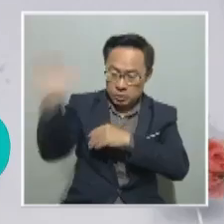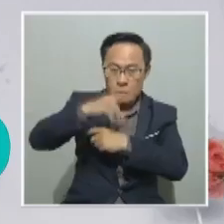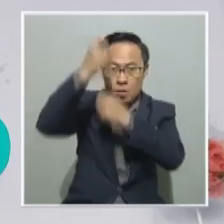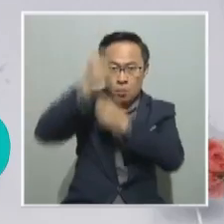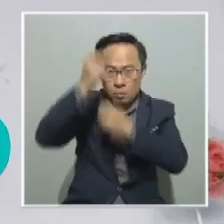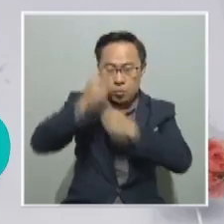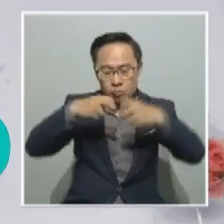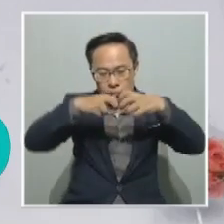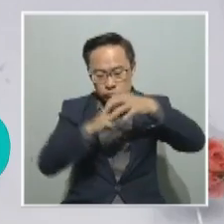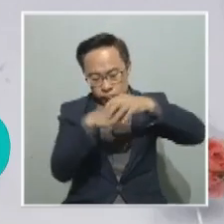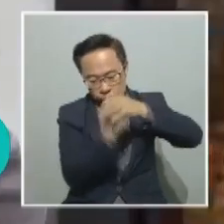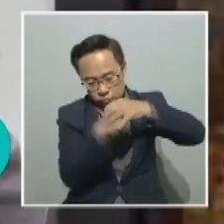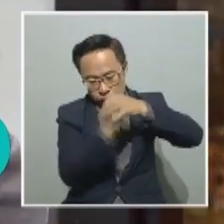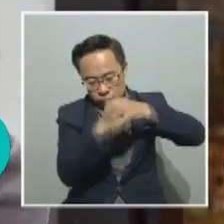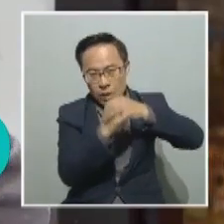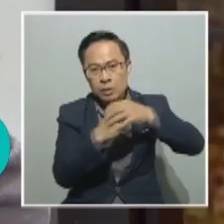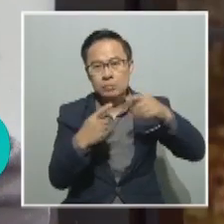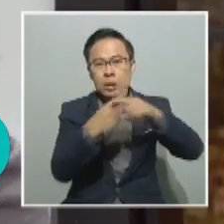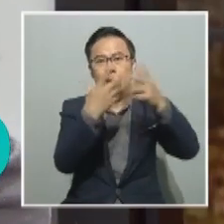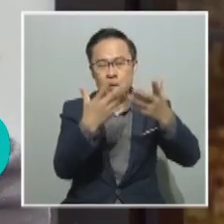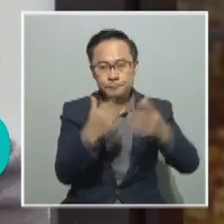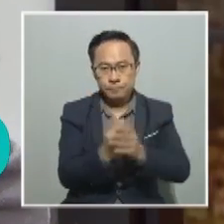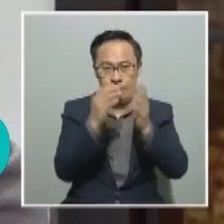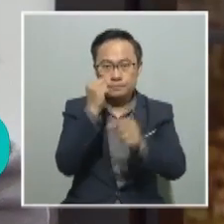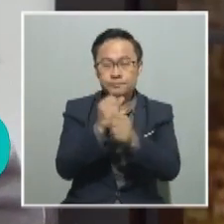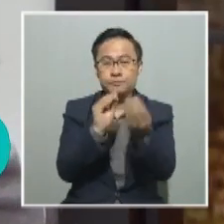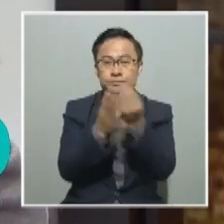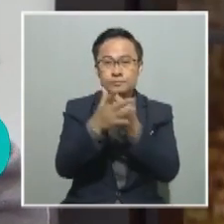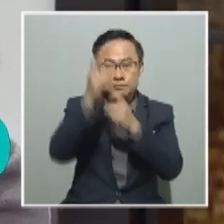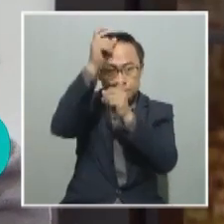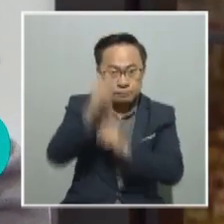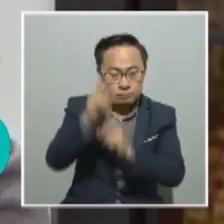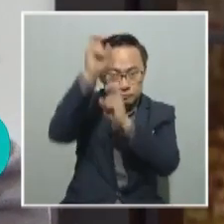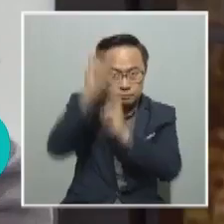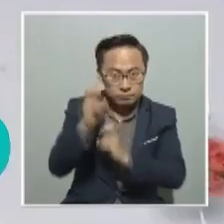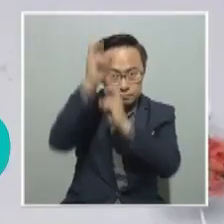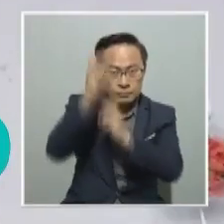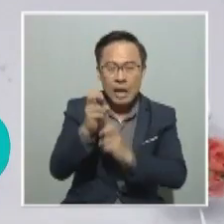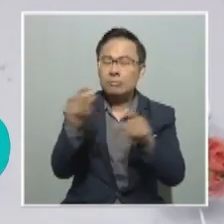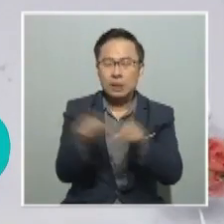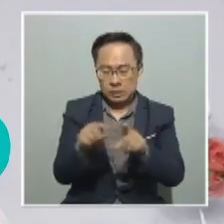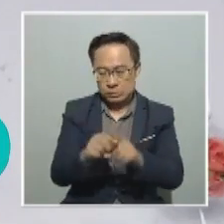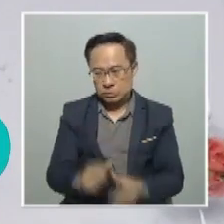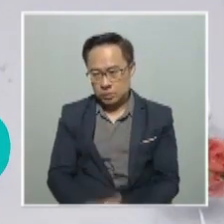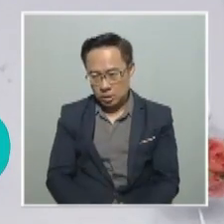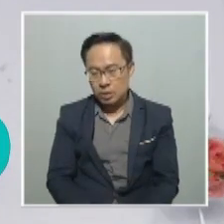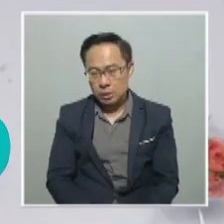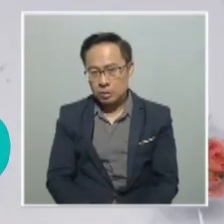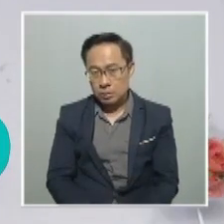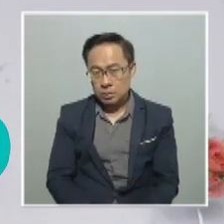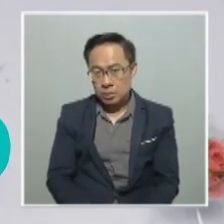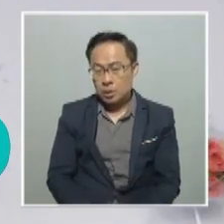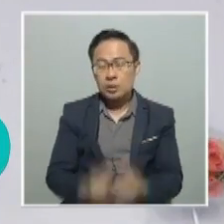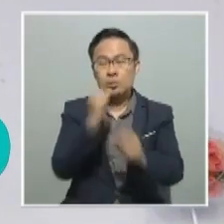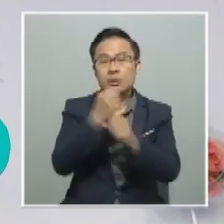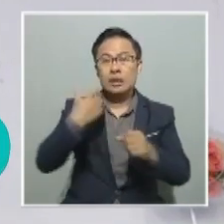ามันก็มีโอกาสที่จะเป็น อ๋อนี่ไงมีคนถามเข้ามาว่าคนที่มีอาชีพสอยผลไม้มีโอกาสไหลติดใช่ไหม มีโอกาสอยู่แล้ว ก็เหมือนแม่ค้าที่ต้อง ใช่เพราะเราใช้ทุกวันไงเมื่อไหร่ก็